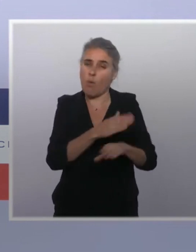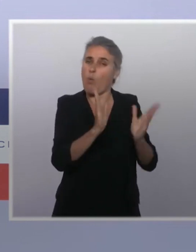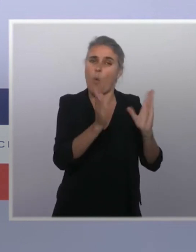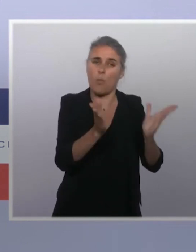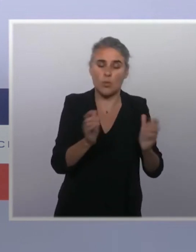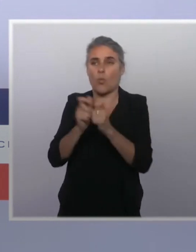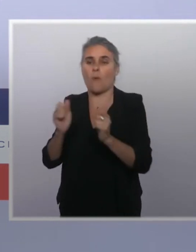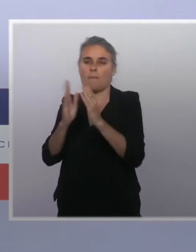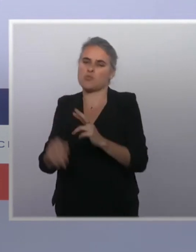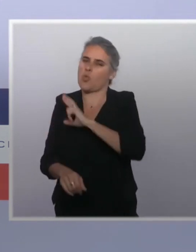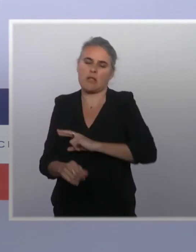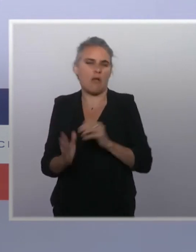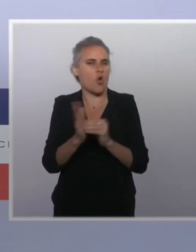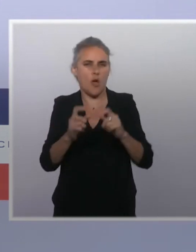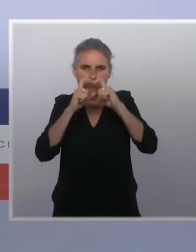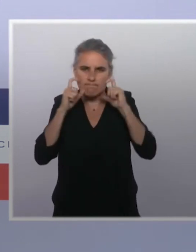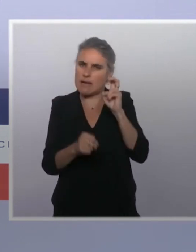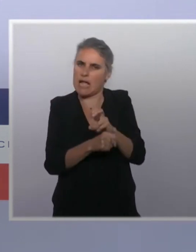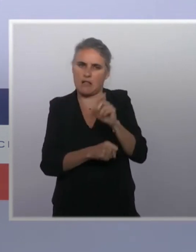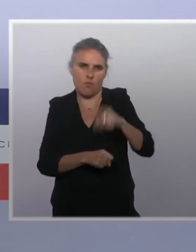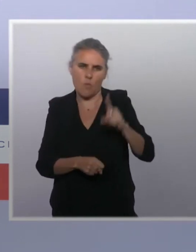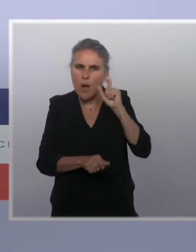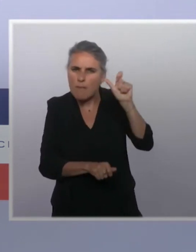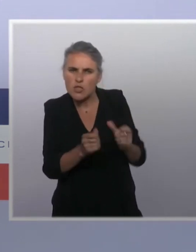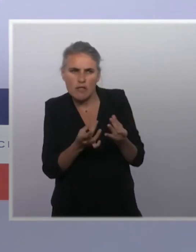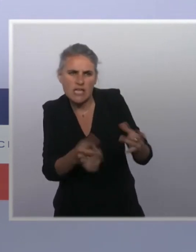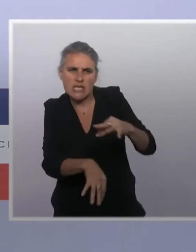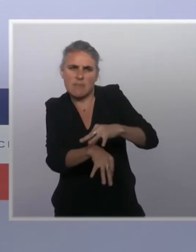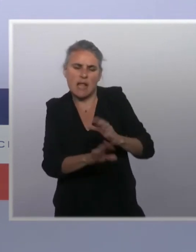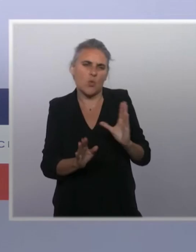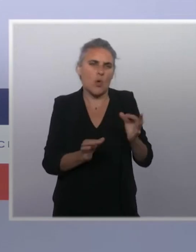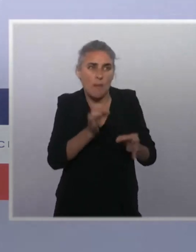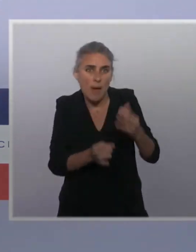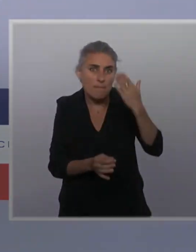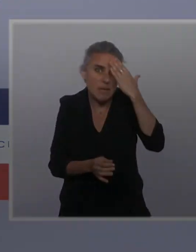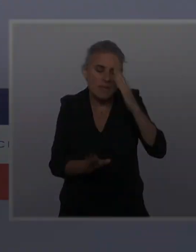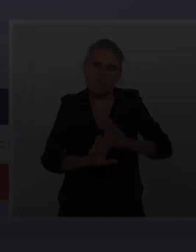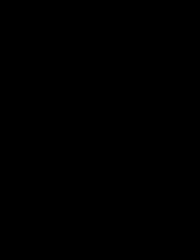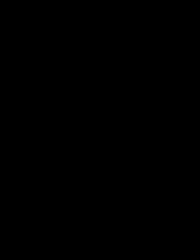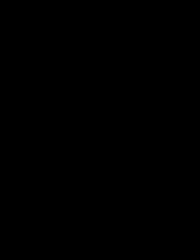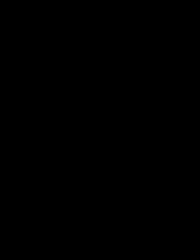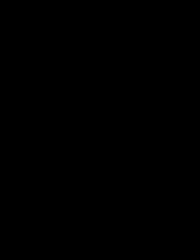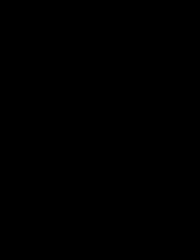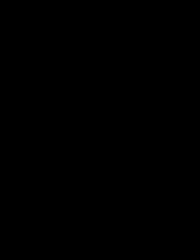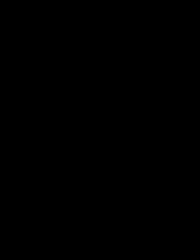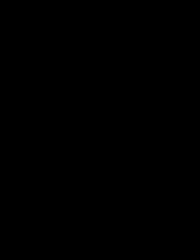a trop de personnes qui sont fragiles. Le virus circule encore. Nous ne voulons pas faire prendre de risques aux personnes malades ou très âgées.